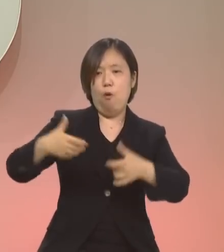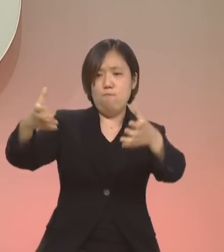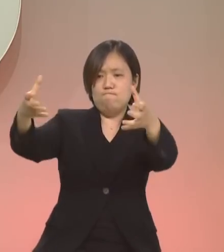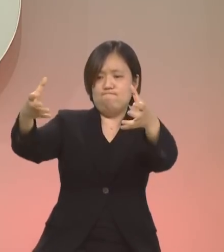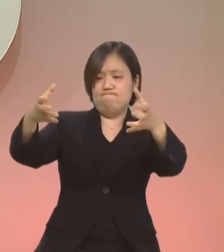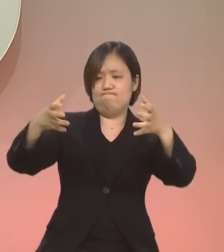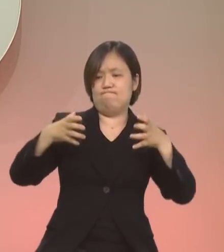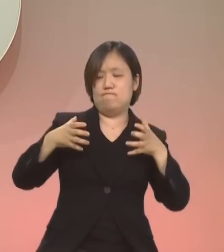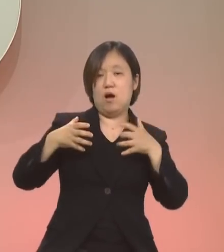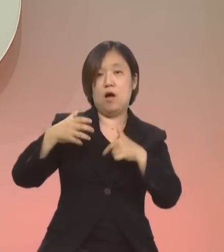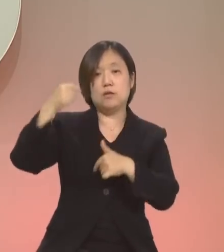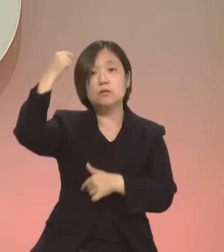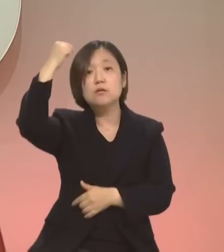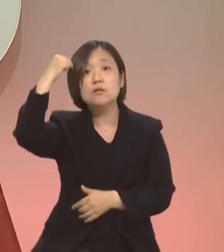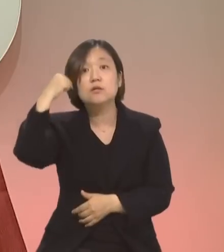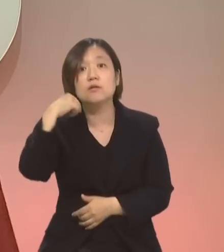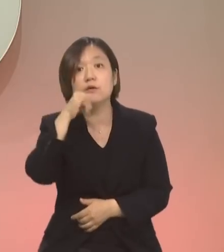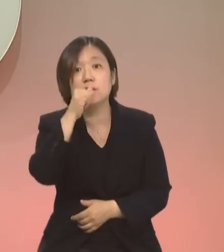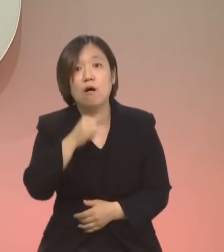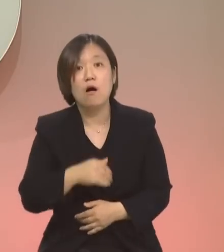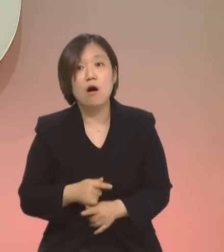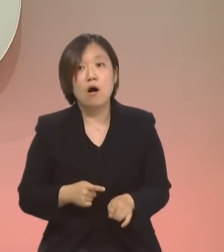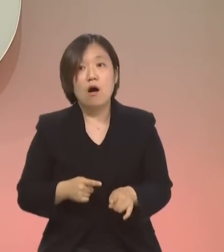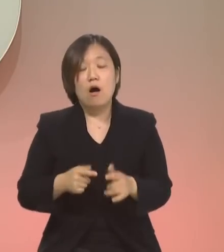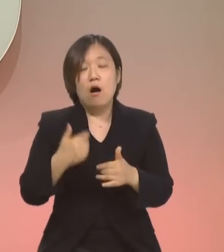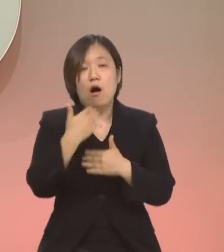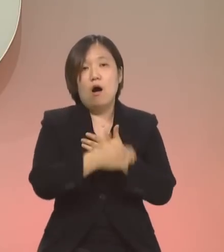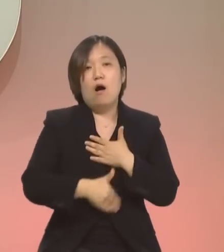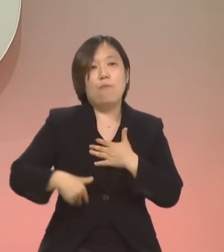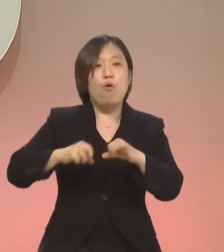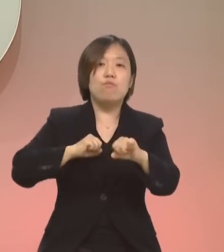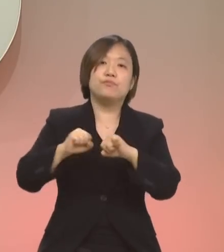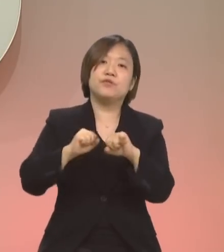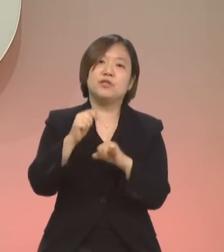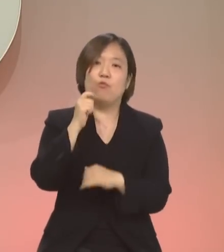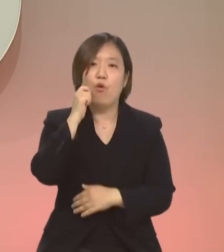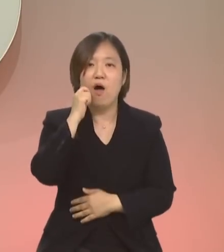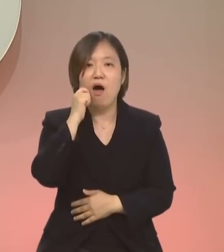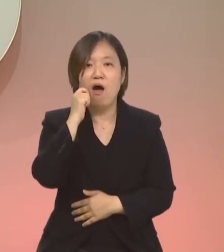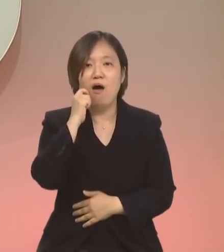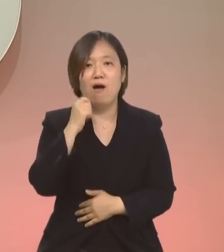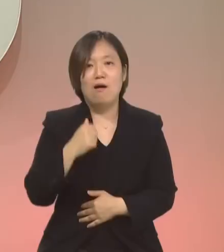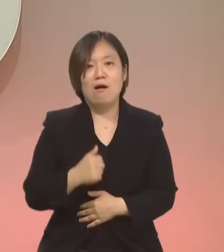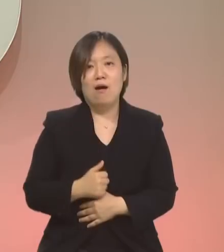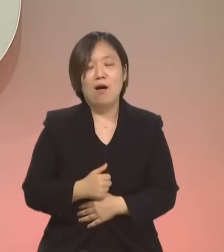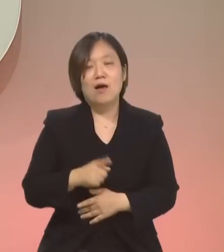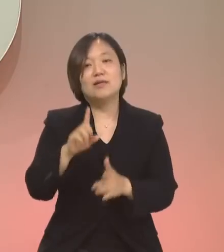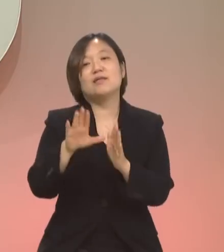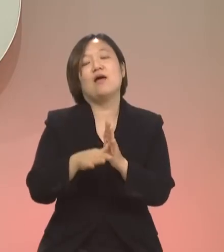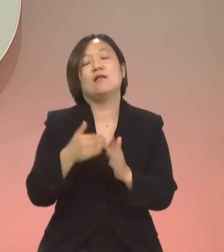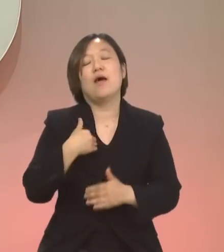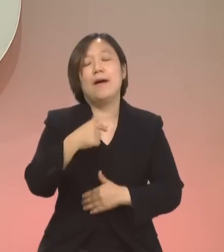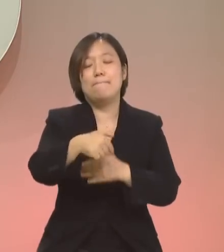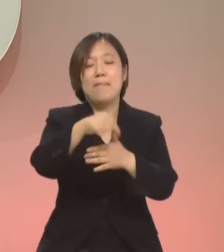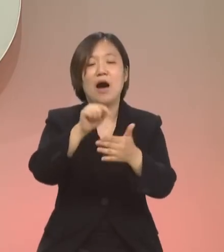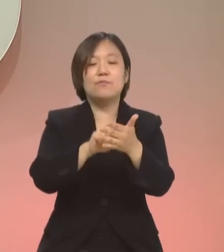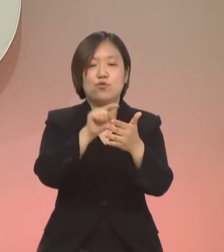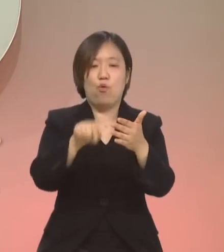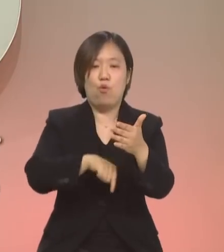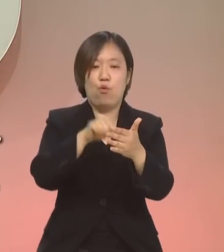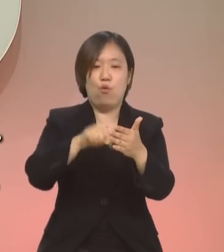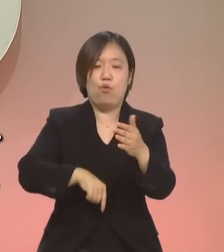있더래요 도저히 몸을 움직일 수가 없을 때 마음속으로 관세음보살